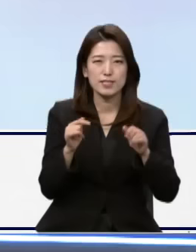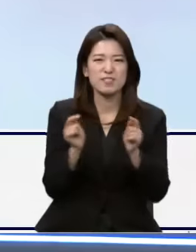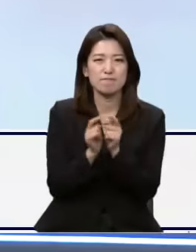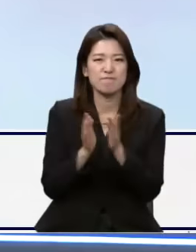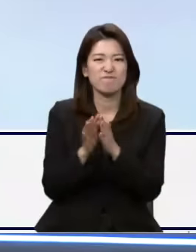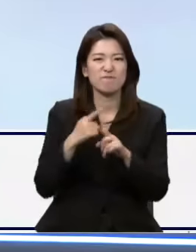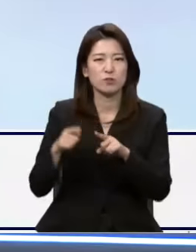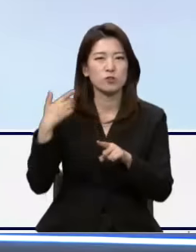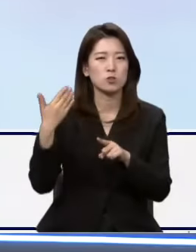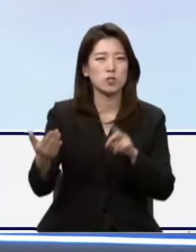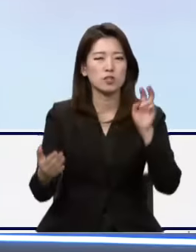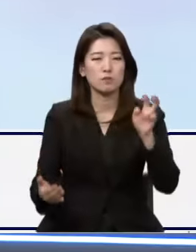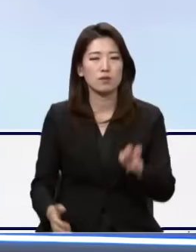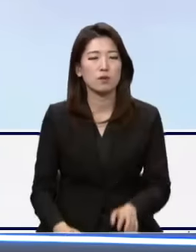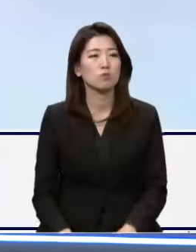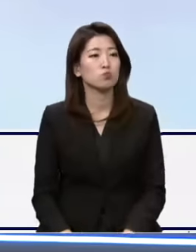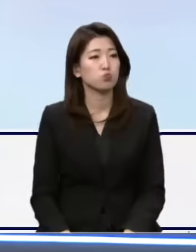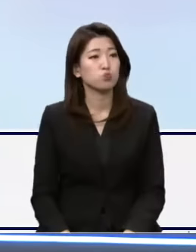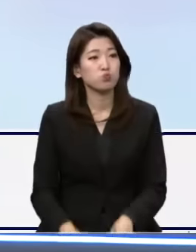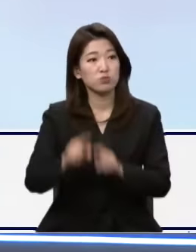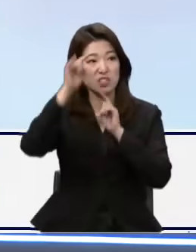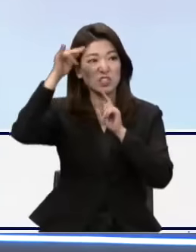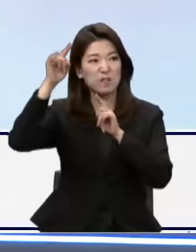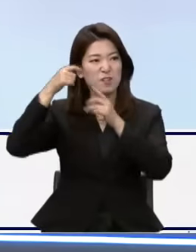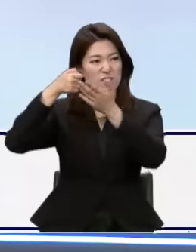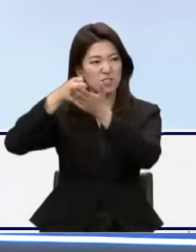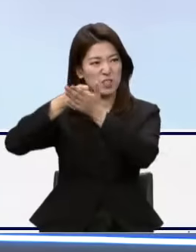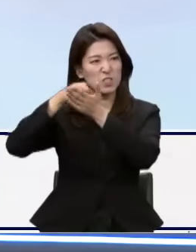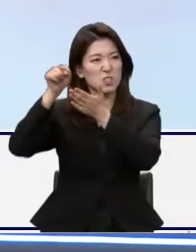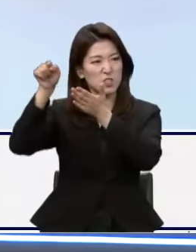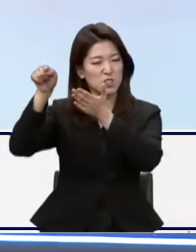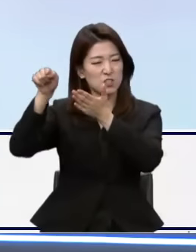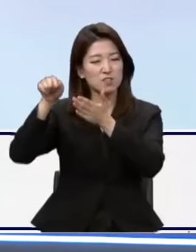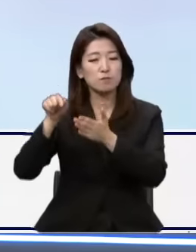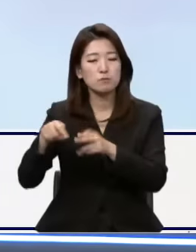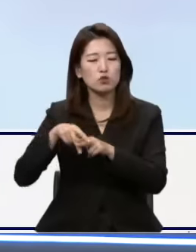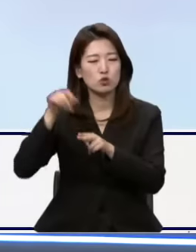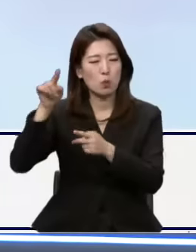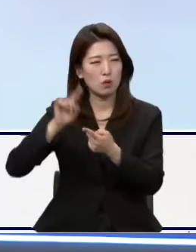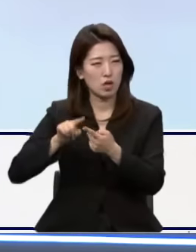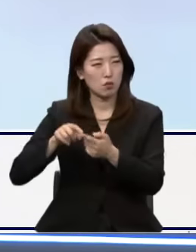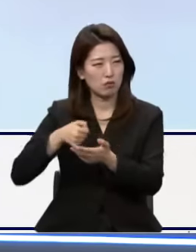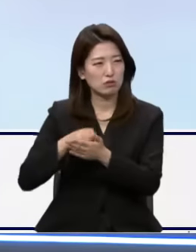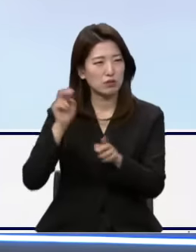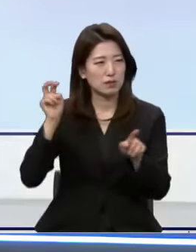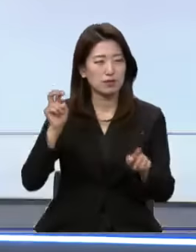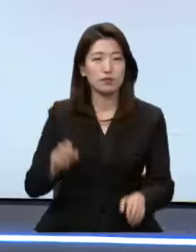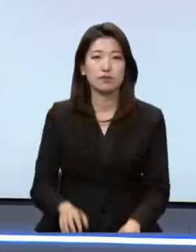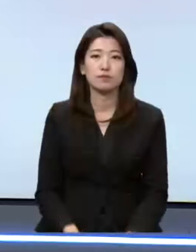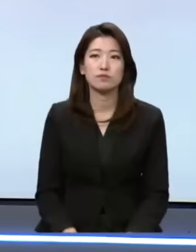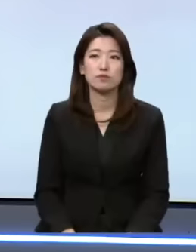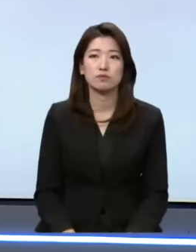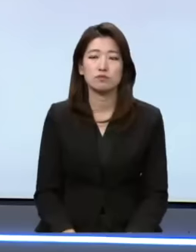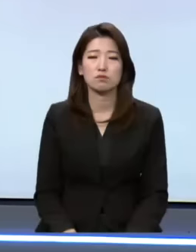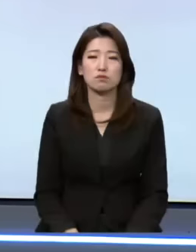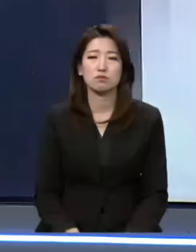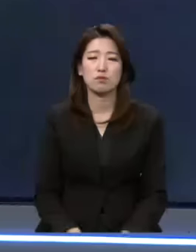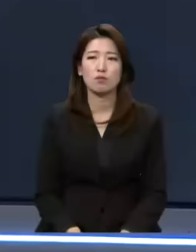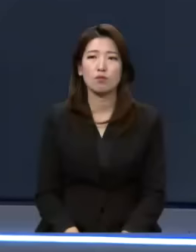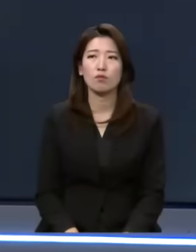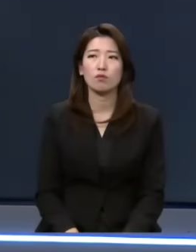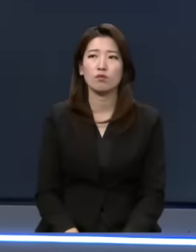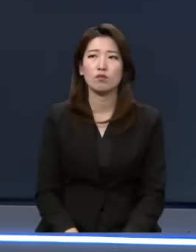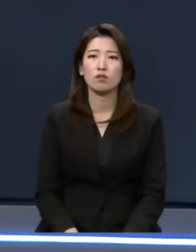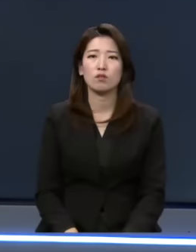대표의 결단 사안이다 지금 말씀을 하셨어요 오늘 뭐가 예정이 돼 있냐 지금 2대에서 2대 총동문회에서 오늘 규탄